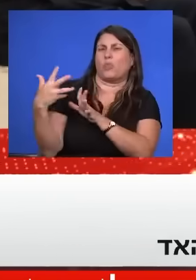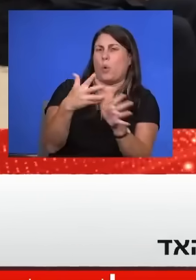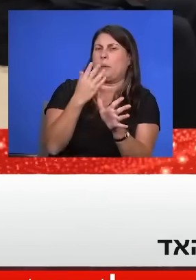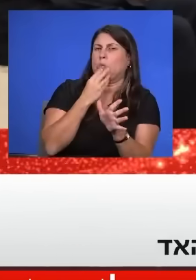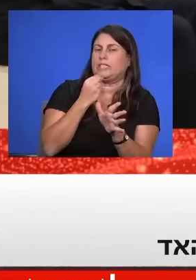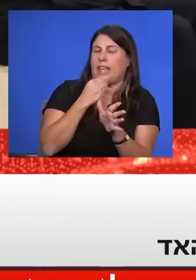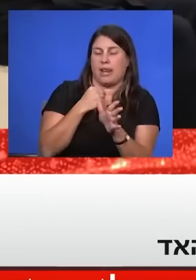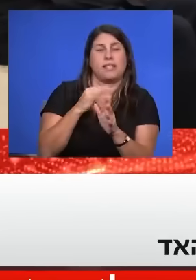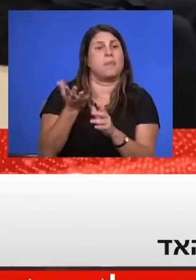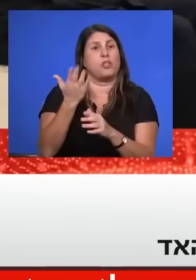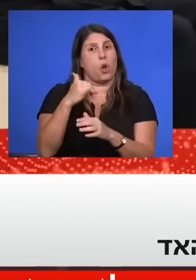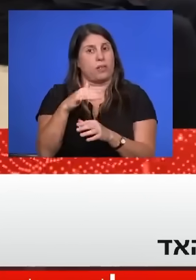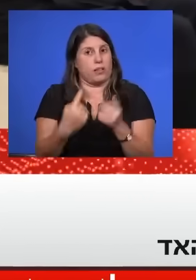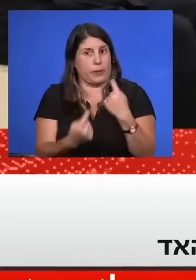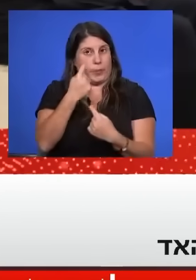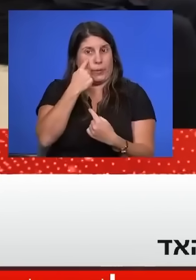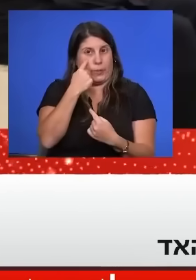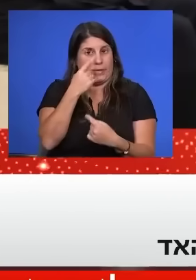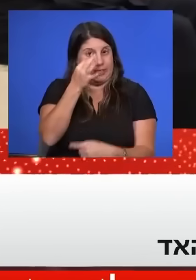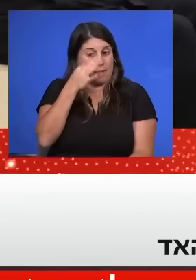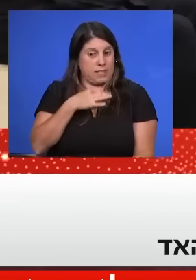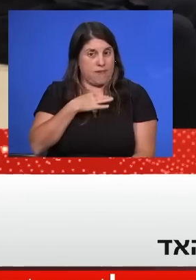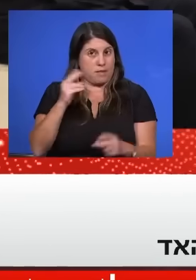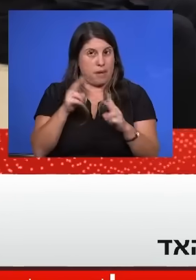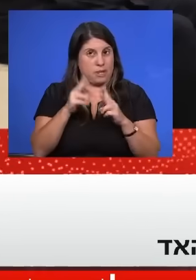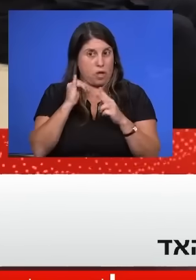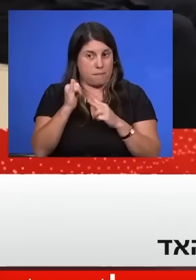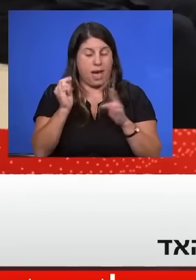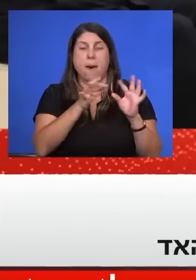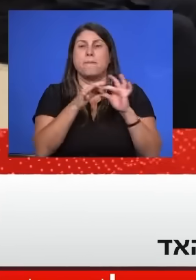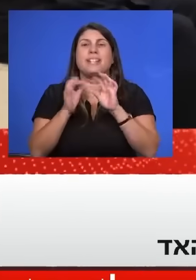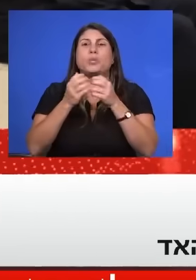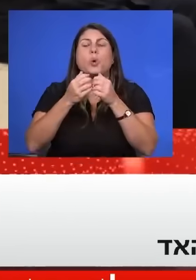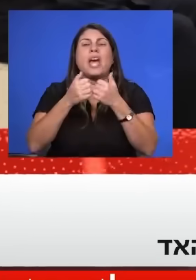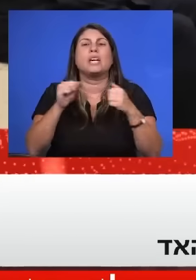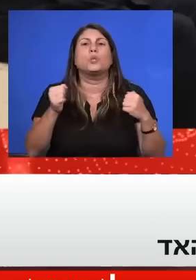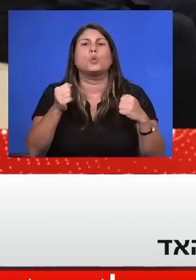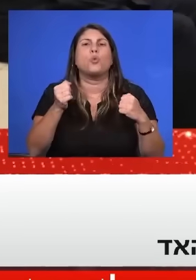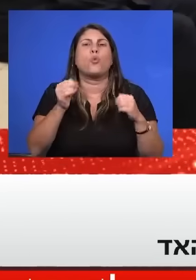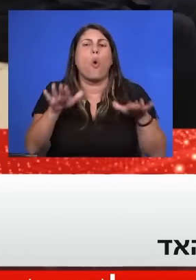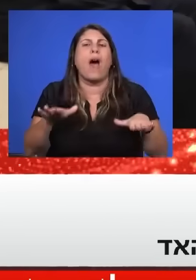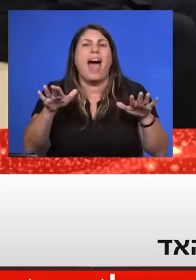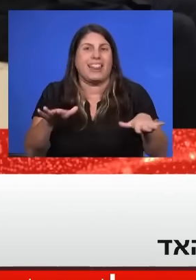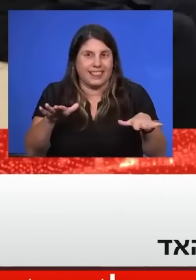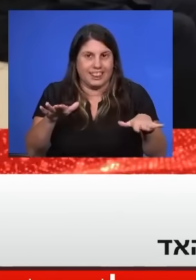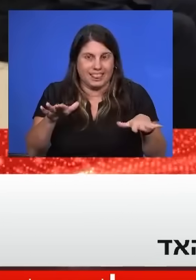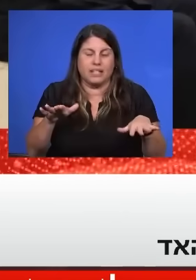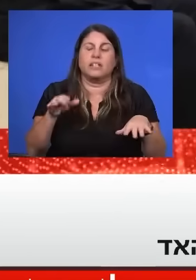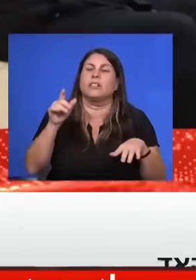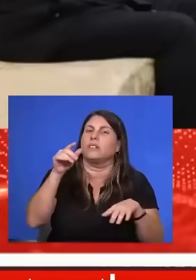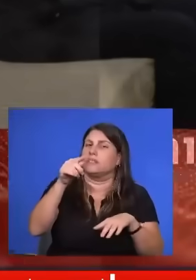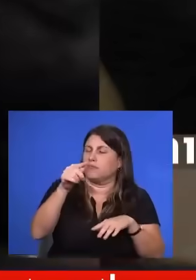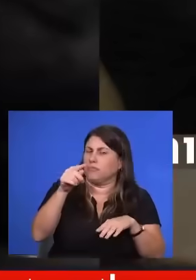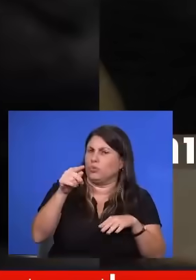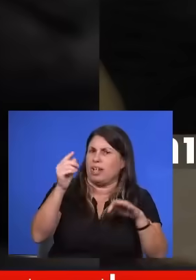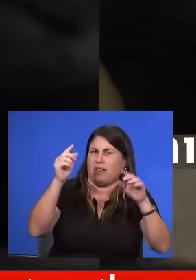את העיניים שלי בפגישה הזאת, מיכל, הוא פסוק קוראן שהוצג מעליהם בחדר, מעל השלושה באותו חדר, לצד תמונות של